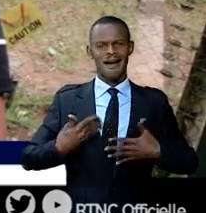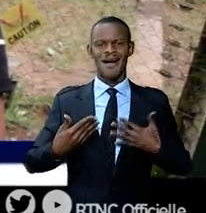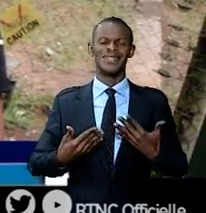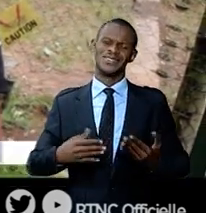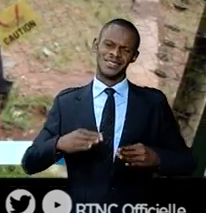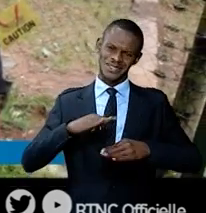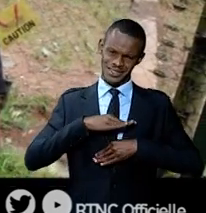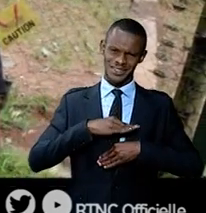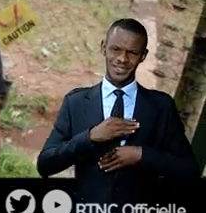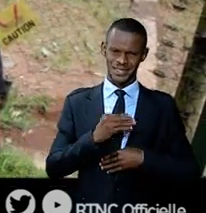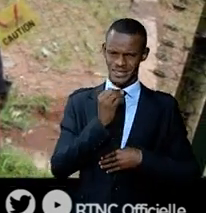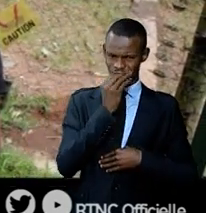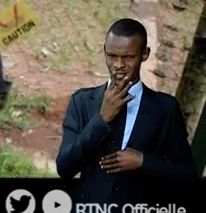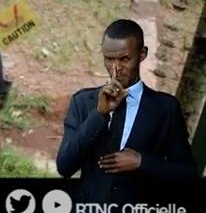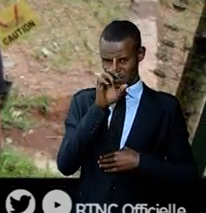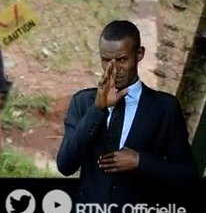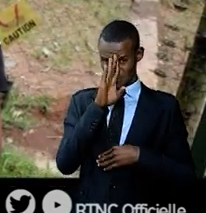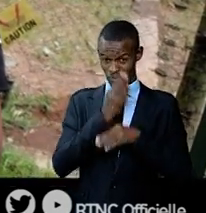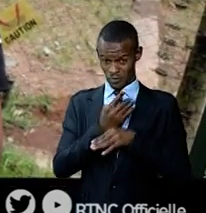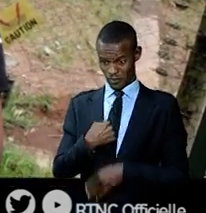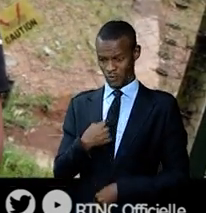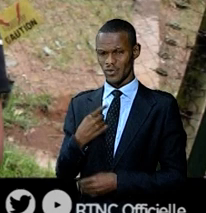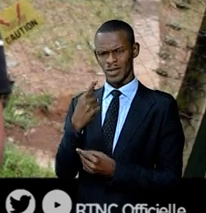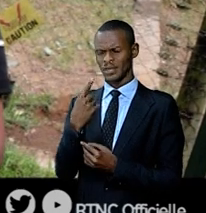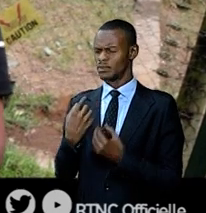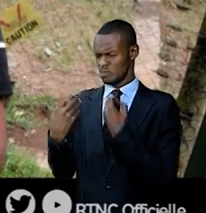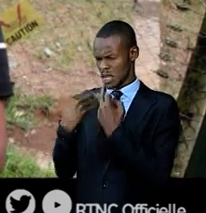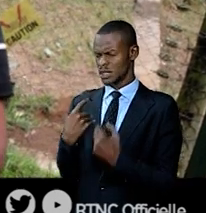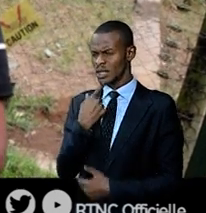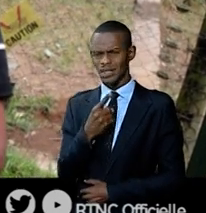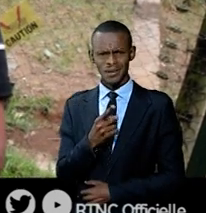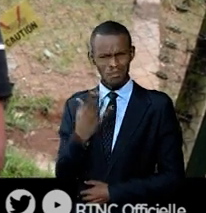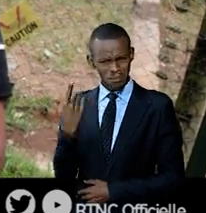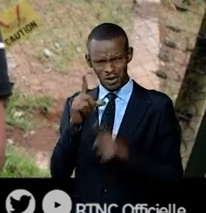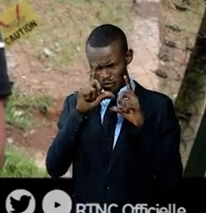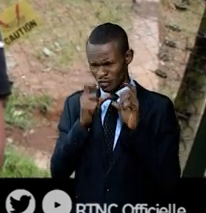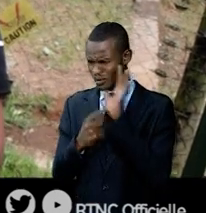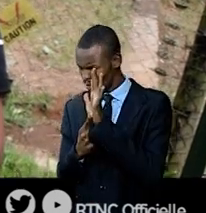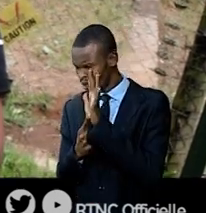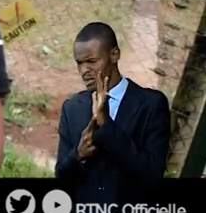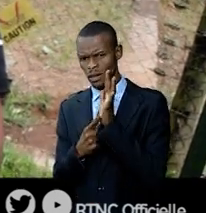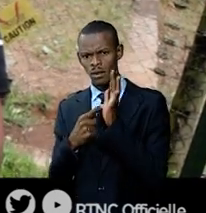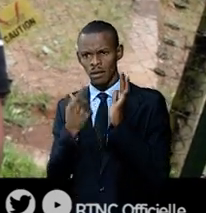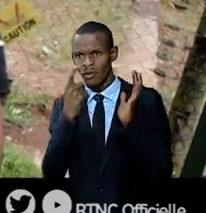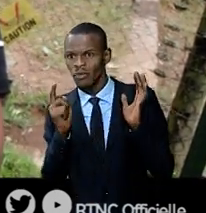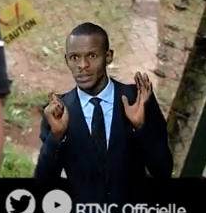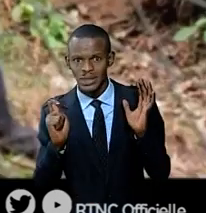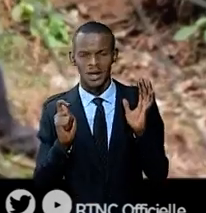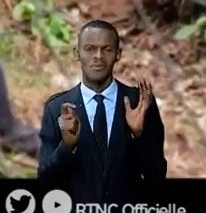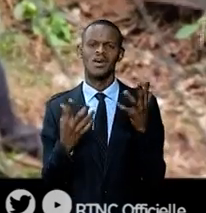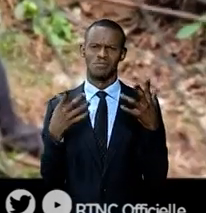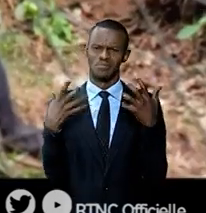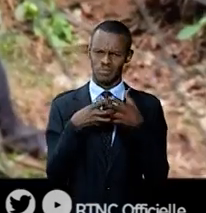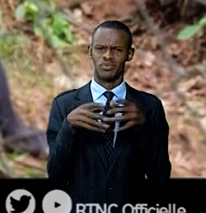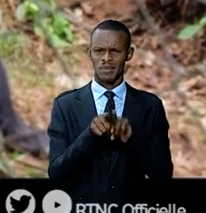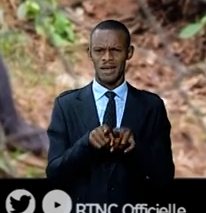il y a mon fils qui m'a dit, les photos que tu nous avais montrées à la maison, voilà, aujourd'hui on a vu la réalité. Moi,